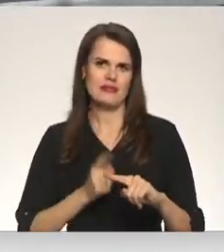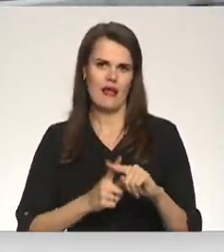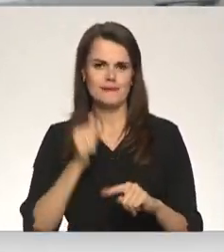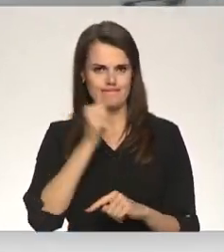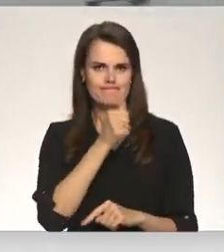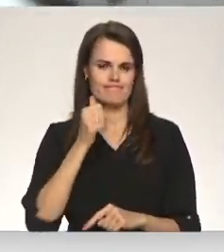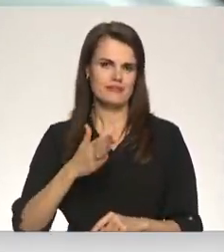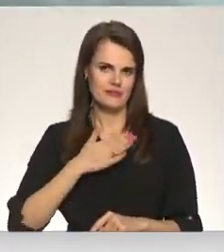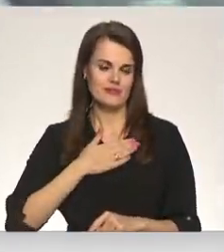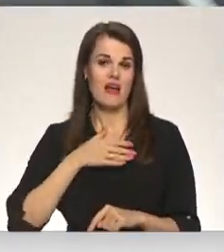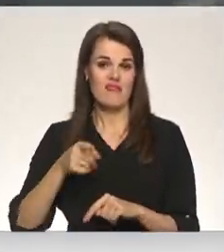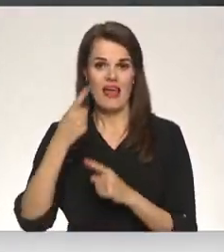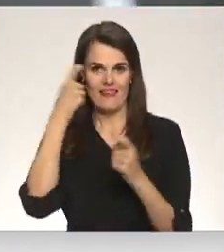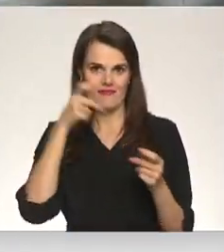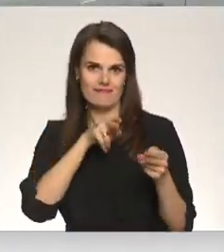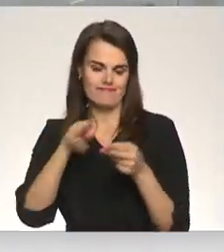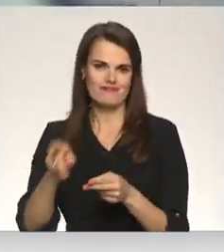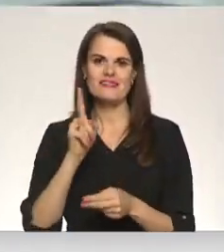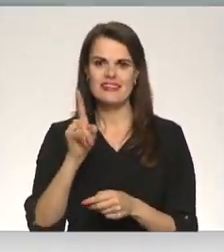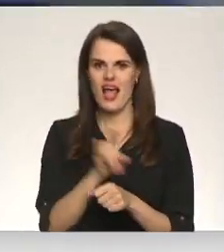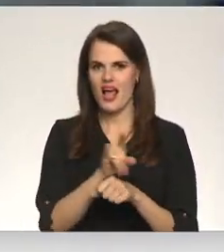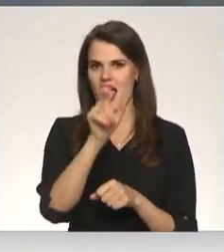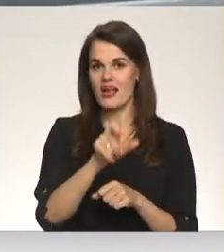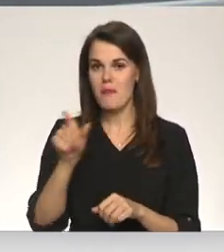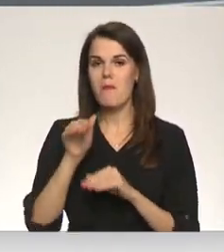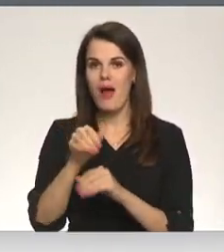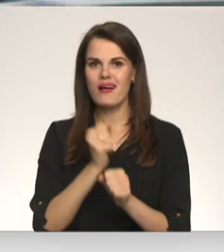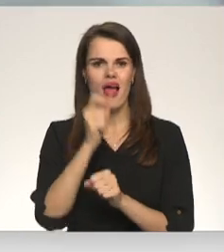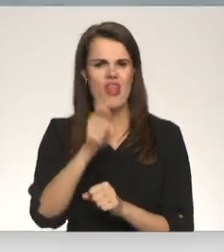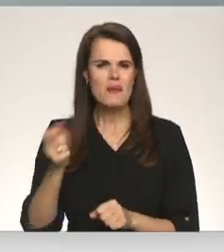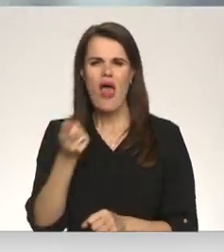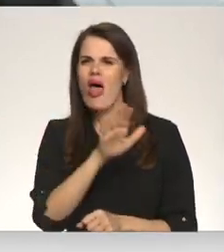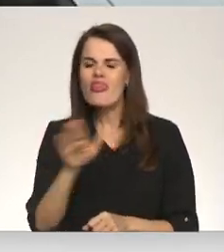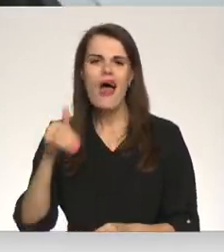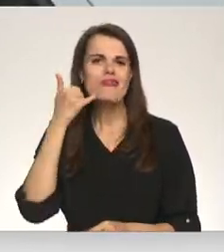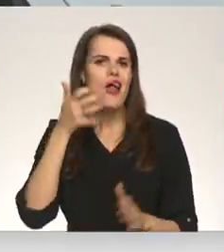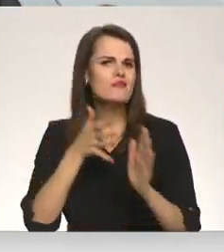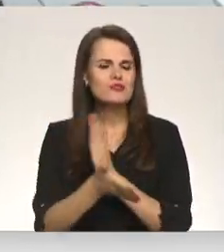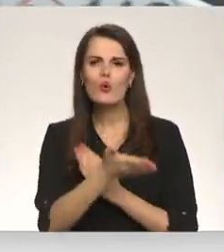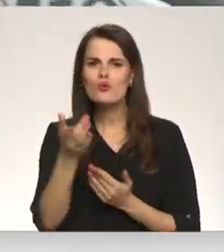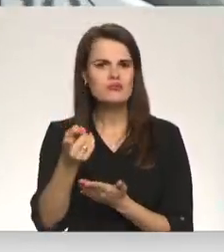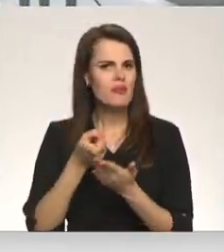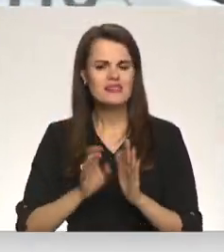Šāda informācija grib iegūt tikai krāpnieki. Bankas darbinieki neko tādu pa telefonu jums